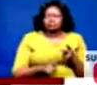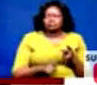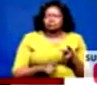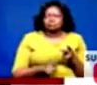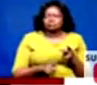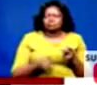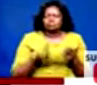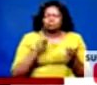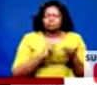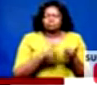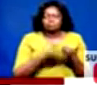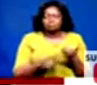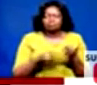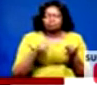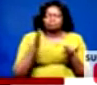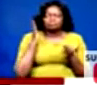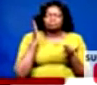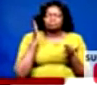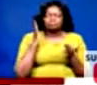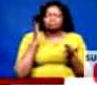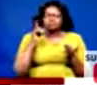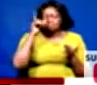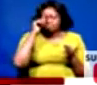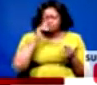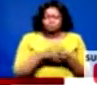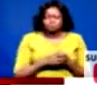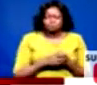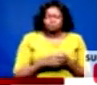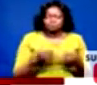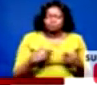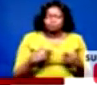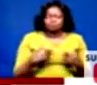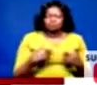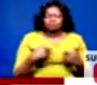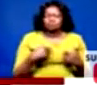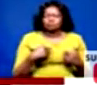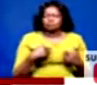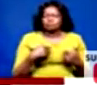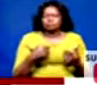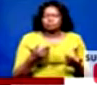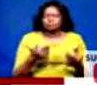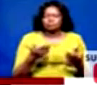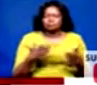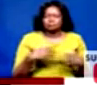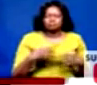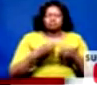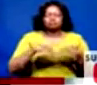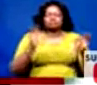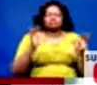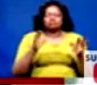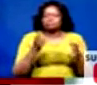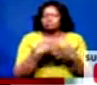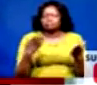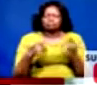pia upande wa security, especially Mombasa, tumekuwa na ndugu zetu ambao wamekuwa wakipotezwa kihorera, kumekuwa na